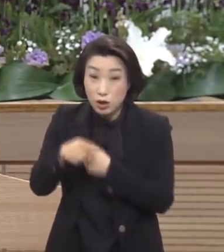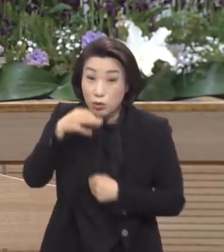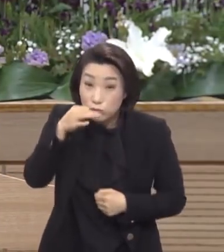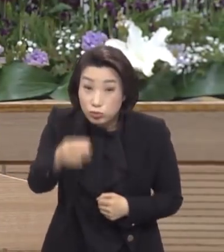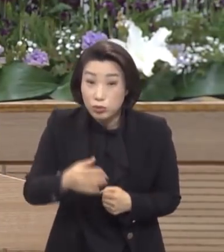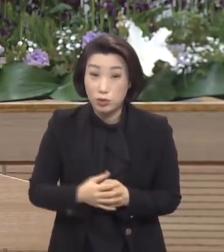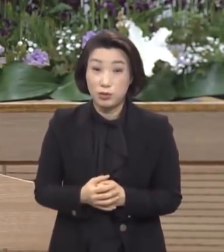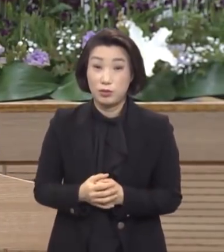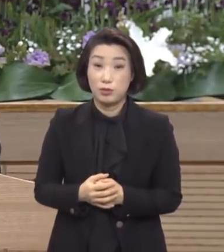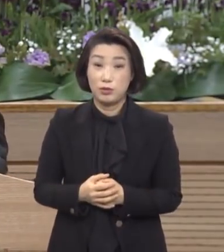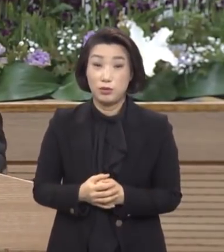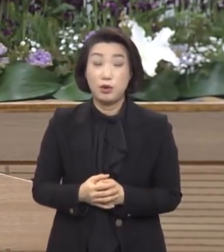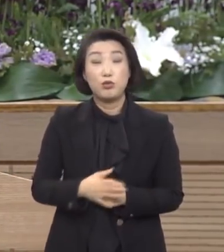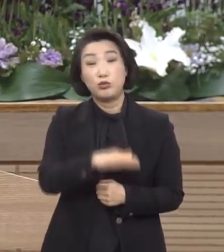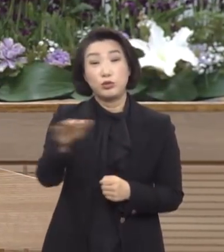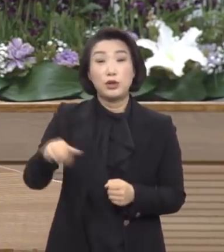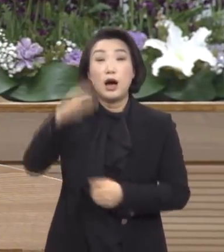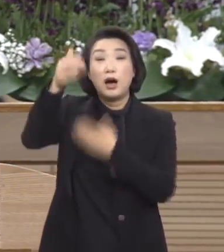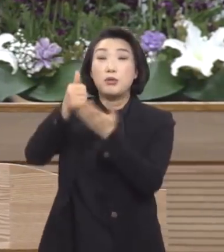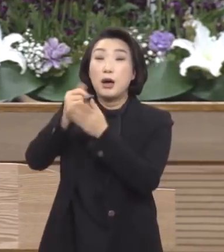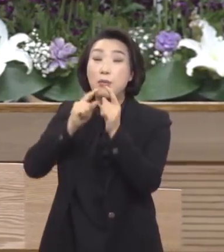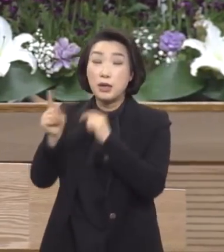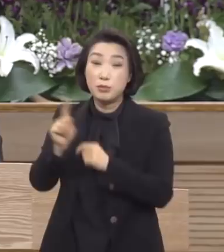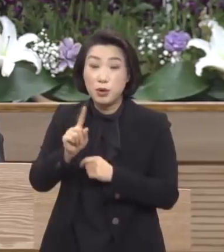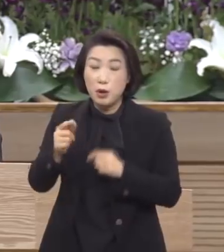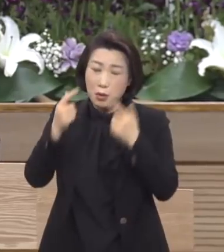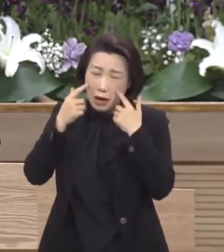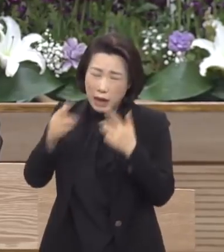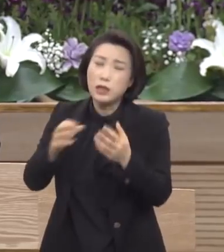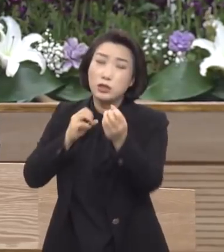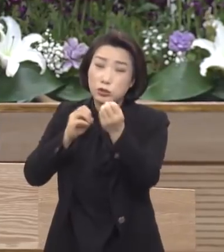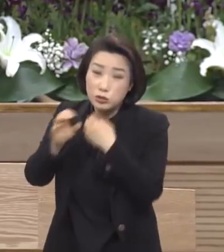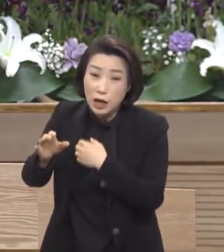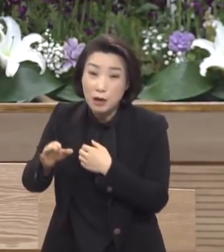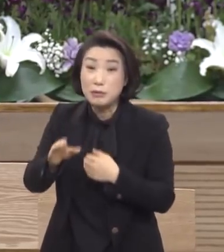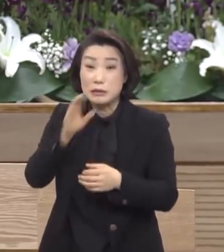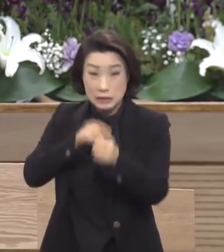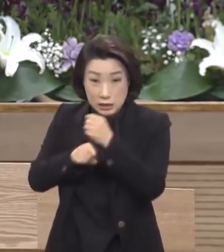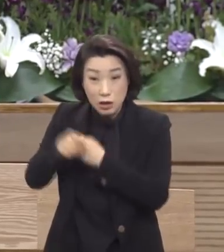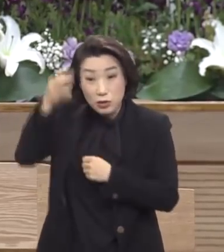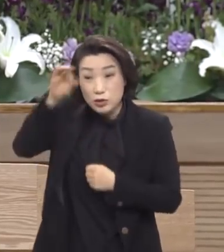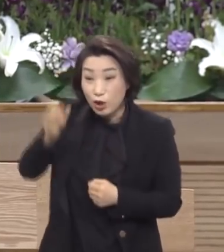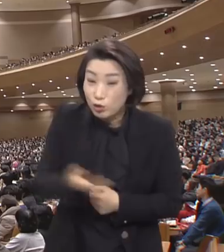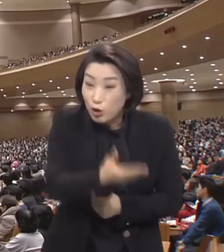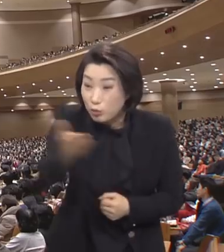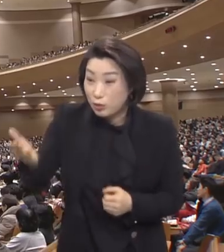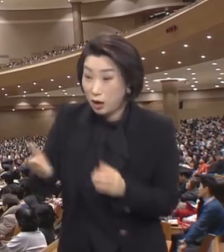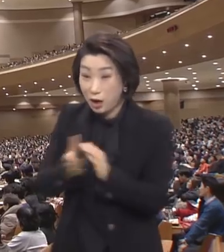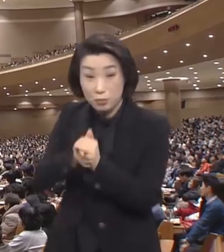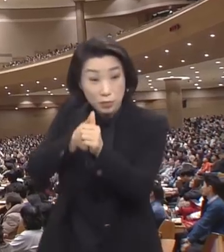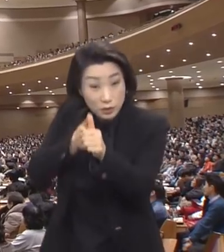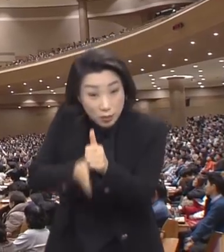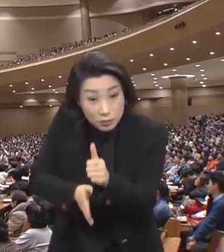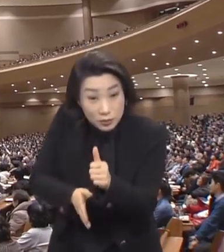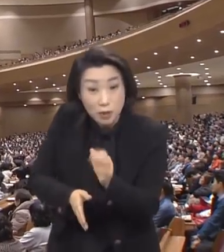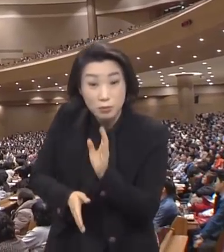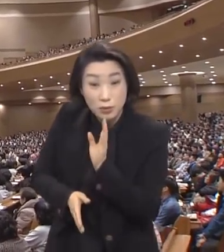진리라니까. 우리는 하나님 말씀은 확실하게 이루어진다고 진리라고 인정하면 아멘합시다.